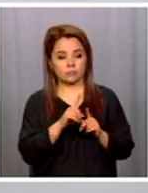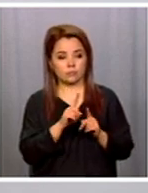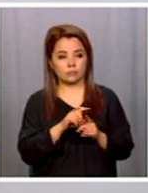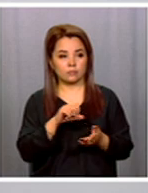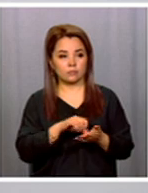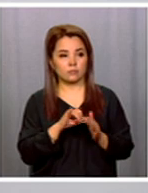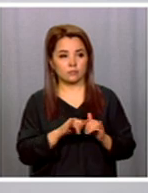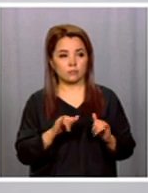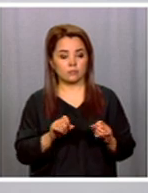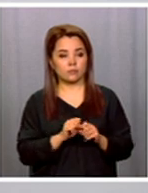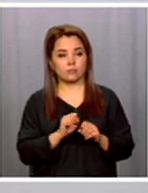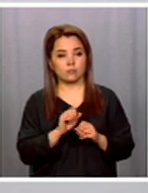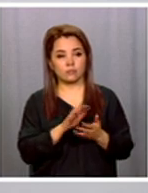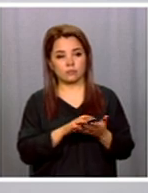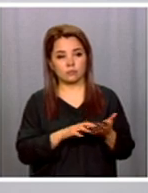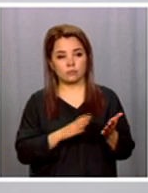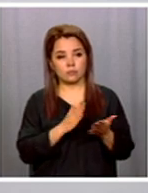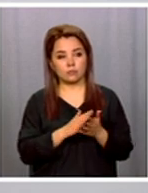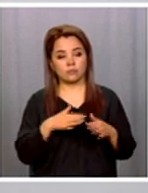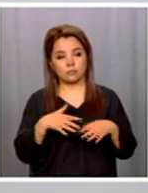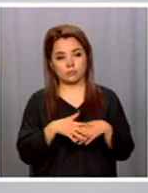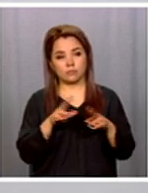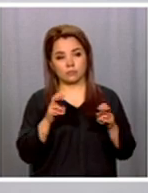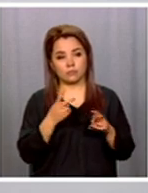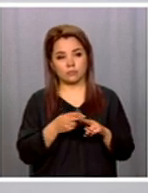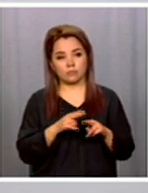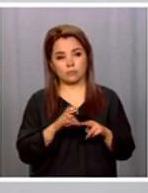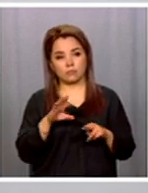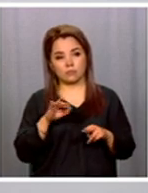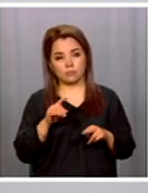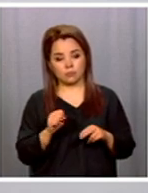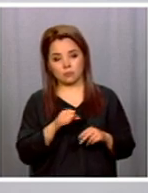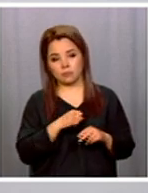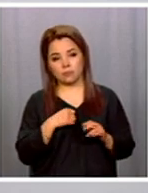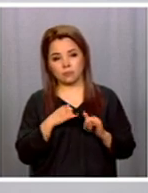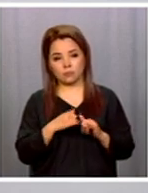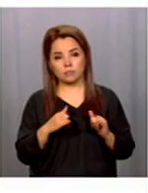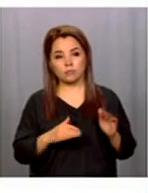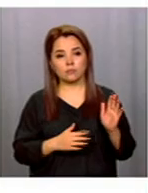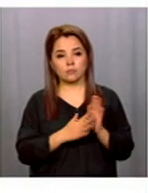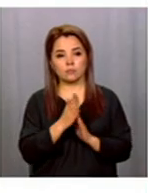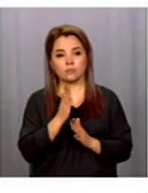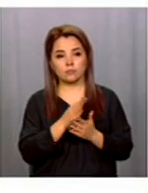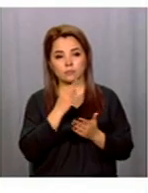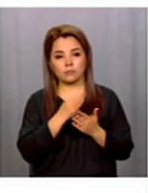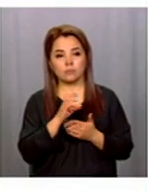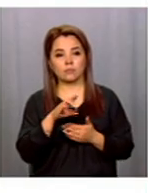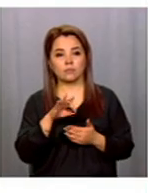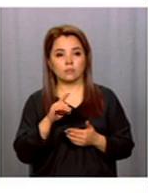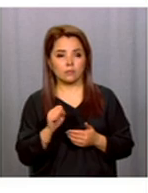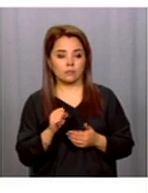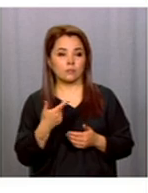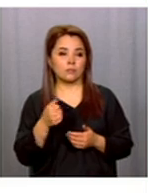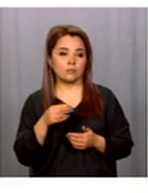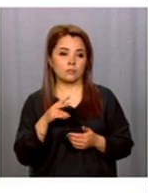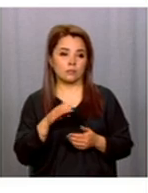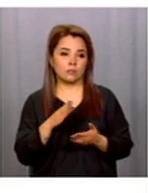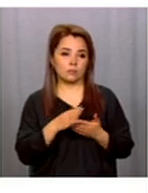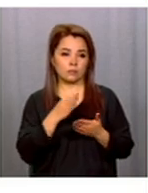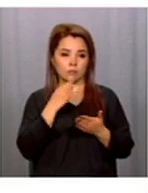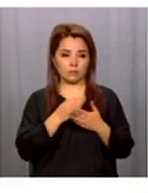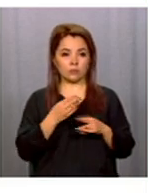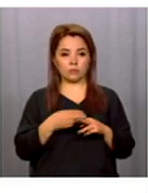қатысатын жасуша. Спора өніп өскеннен кейін, спора гаплоидты